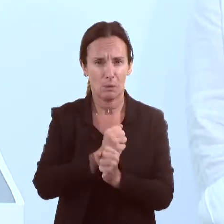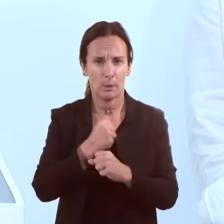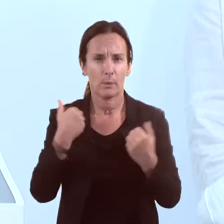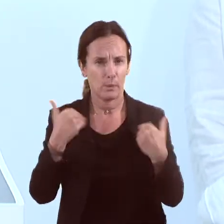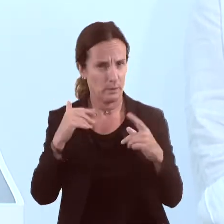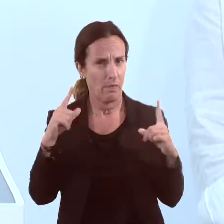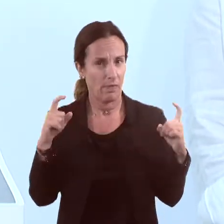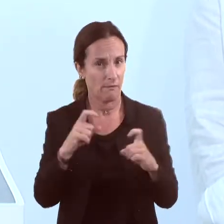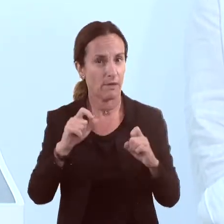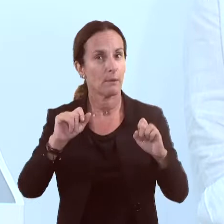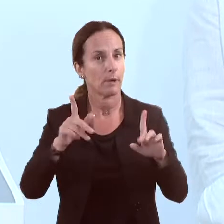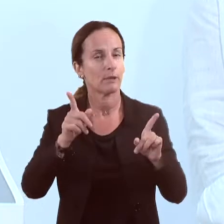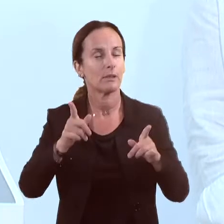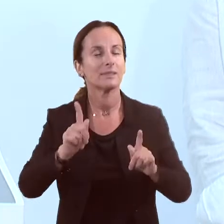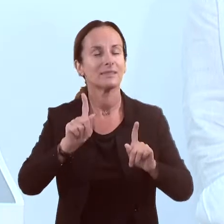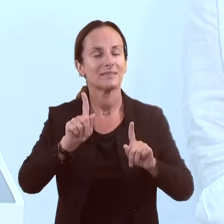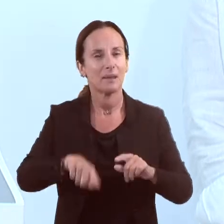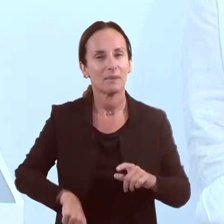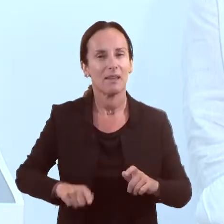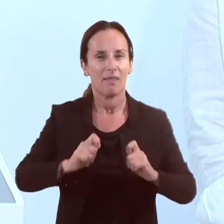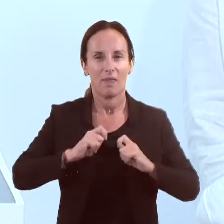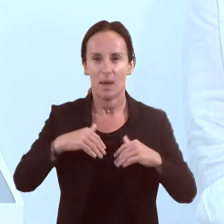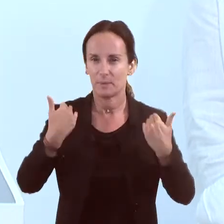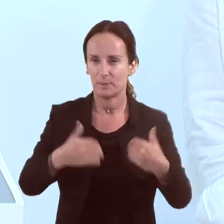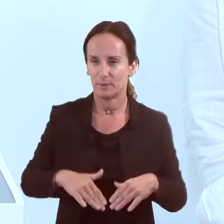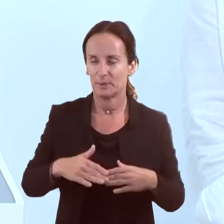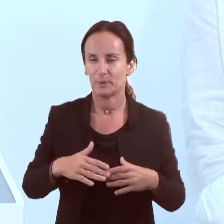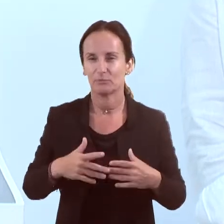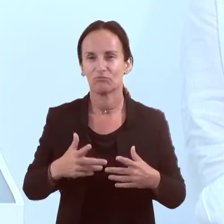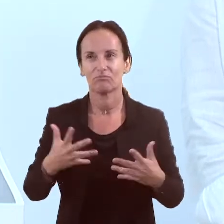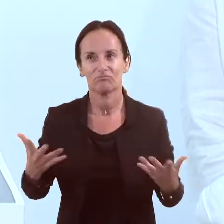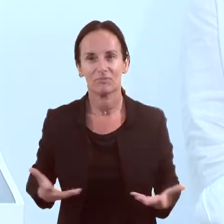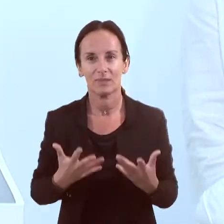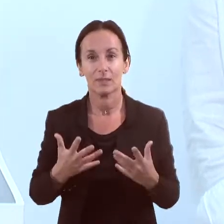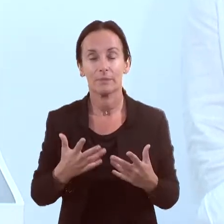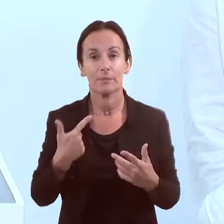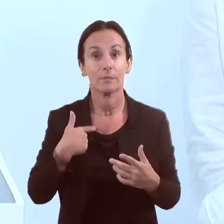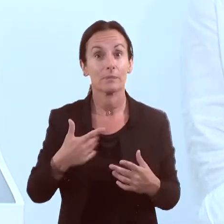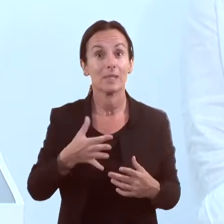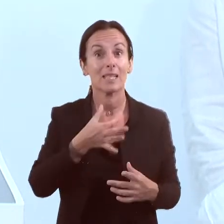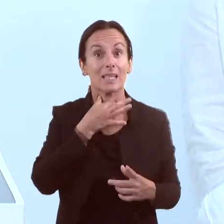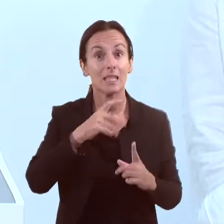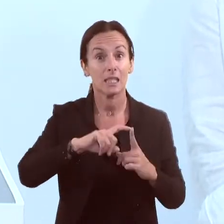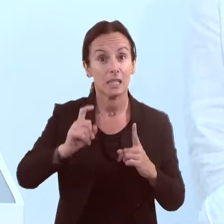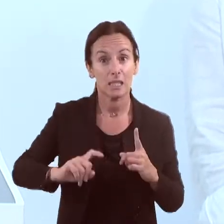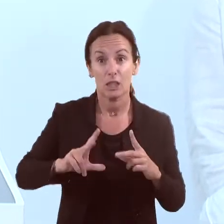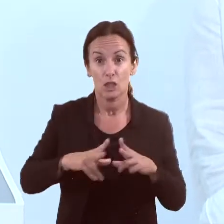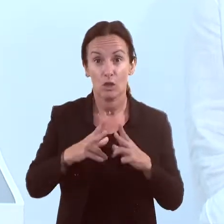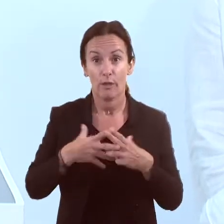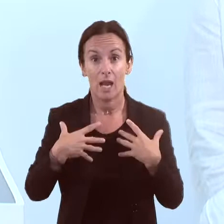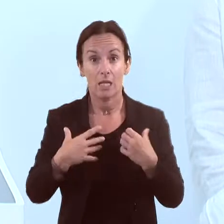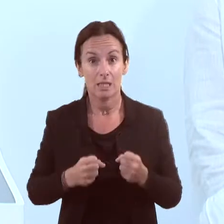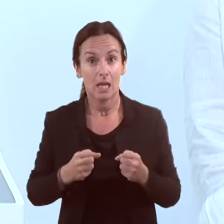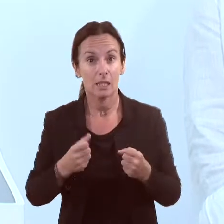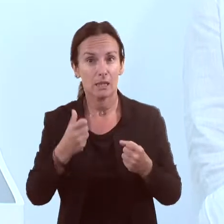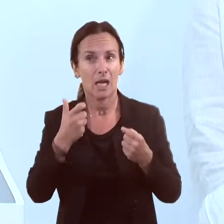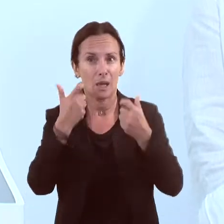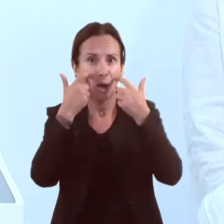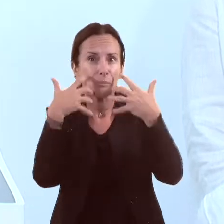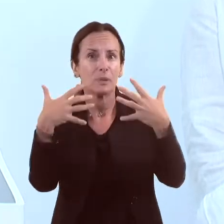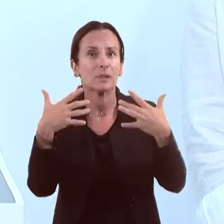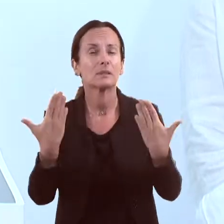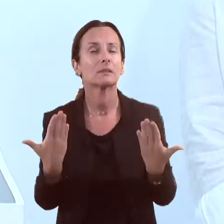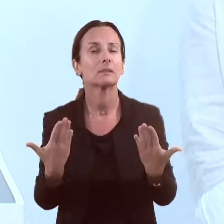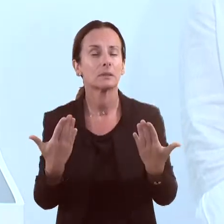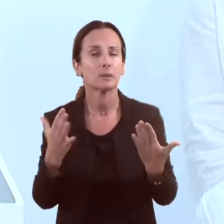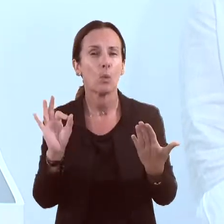molt engrescadora. Si alguna cosa ha posat de manifest la crisi social i sanitària és que l'habitatge és el principal